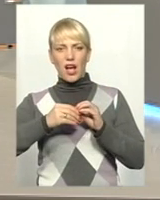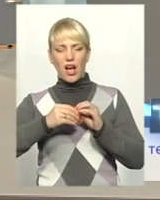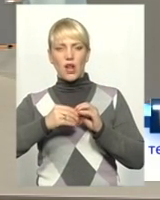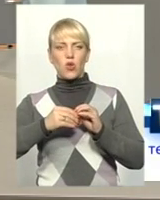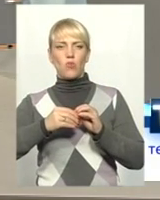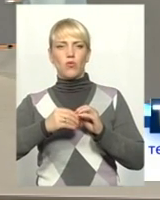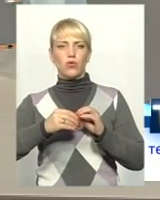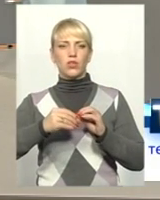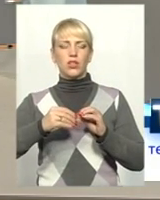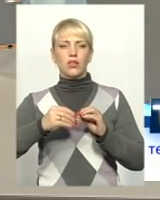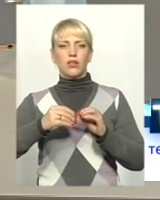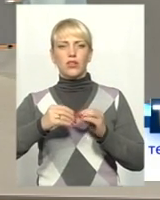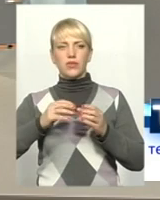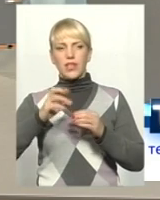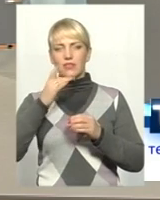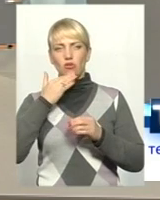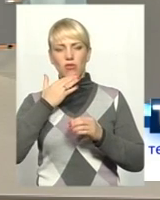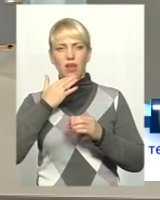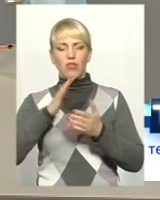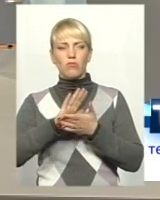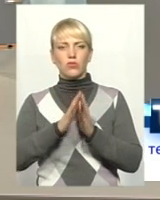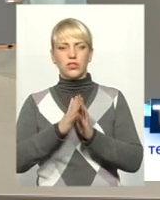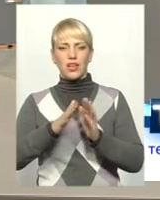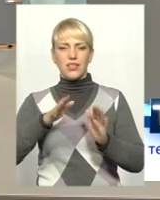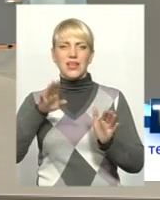стані, ніж решта. І аж